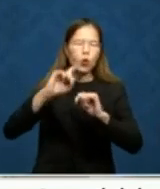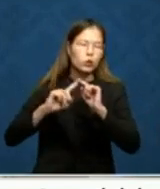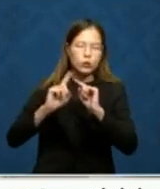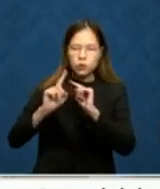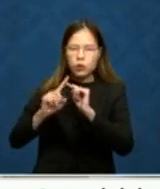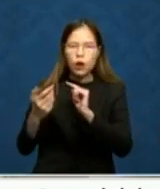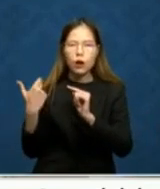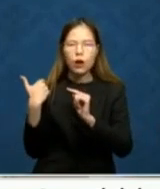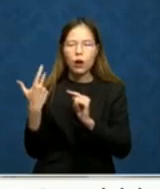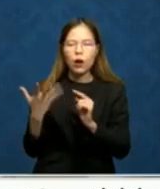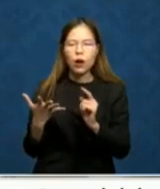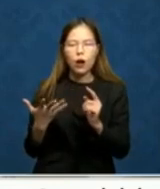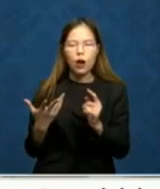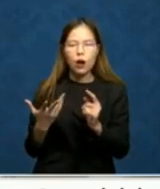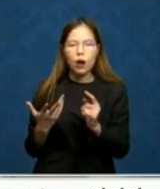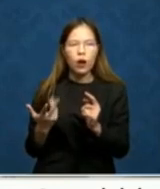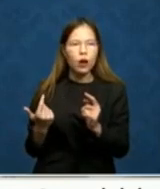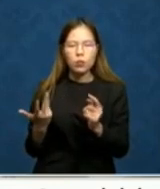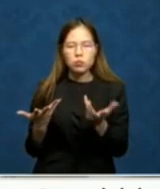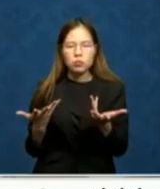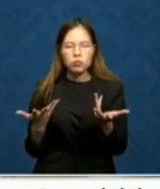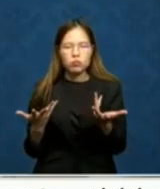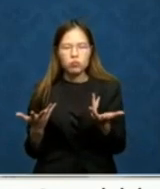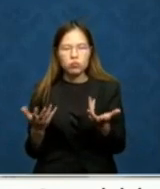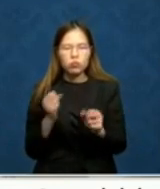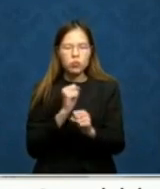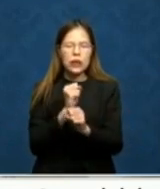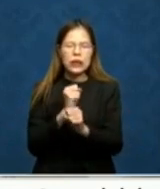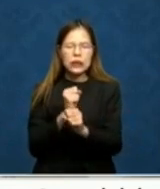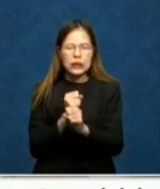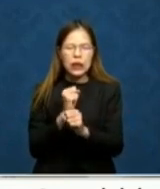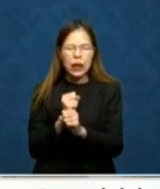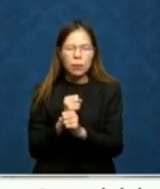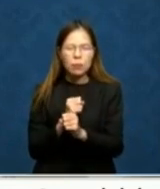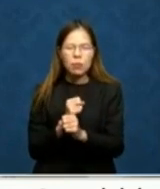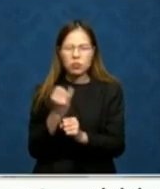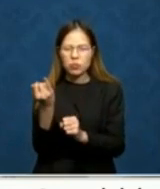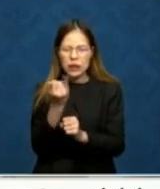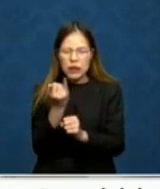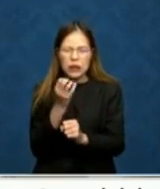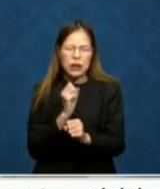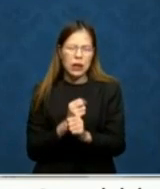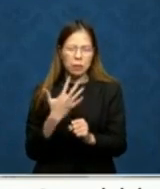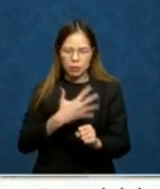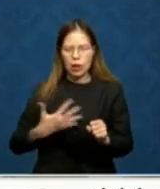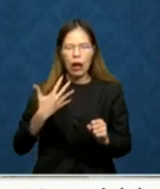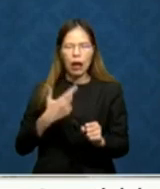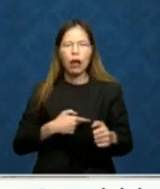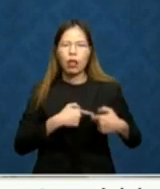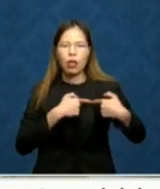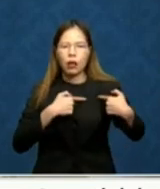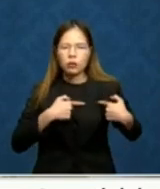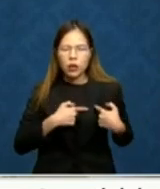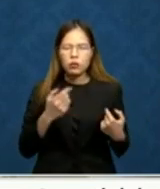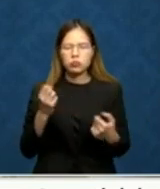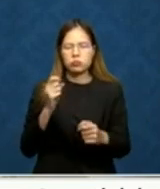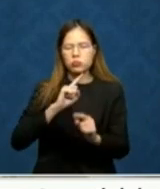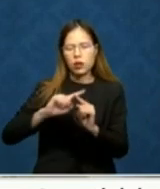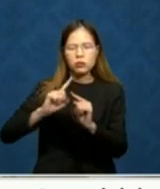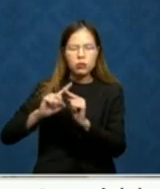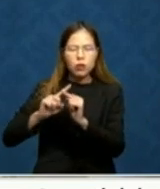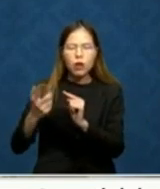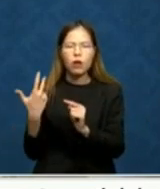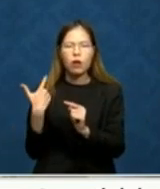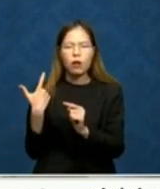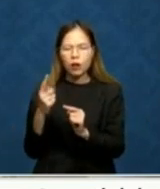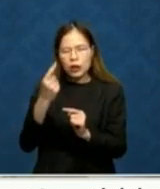รวมถึงผู้มีความหลากหลายทางเพศอันเป็นการกระทำที่ก่อให้เกิดความเสียหายต่อทั้งร่างกายและจิตใจของผู้ถูกกระทำดังนั้นจึง